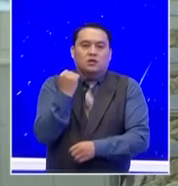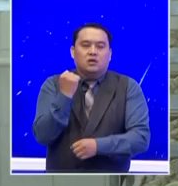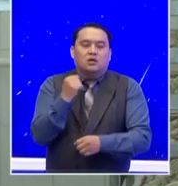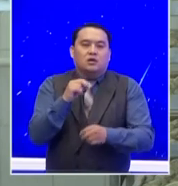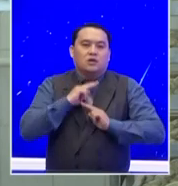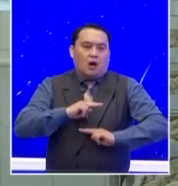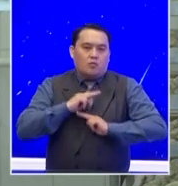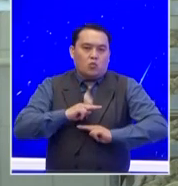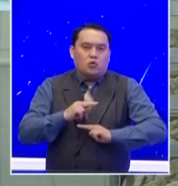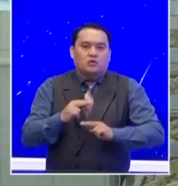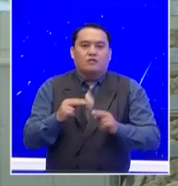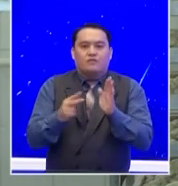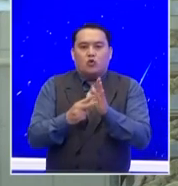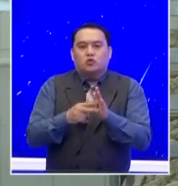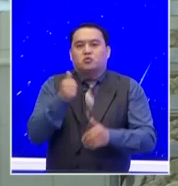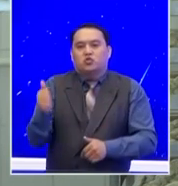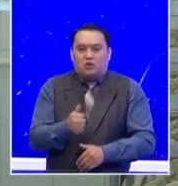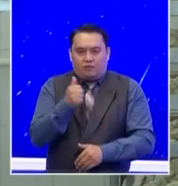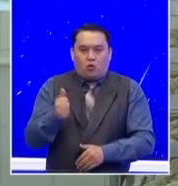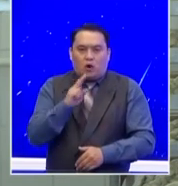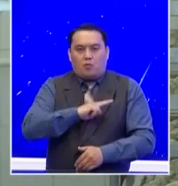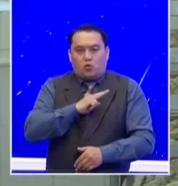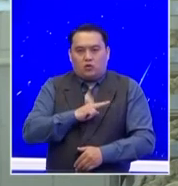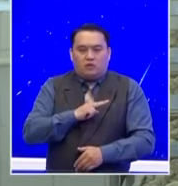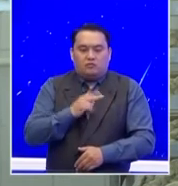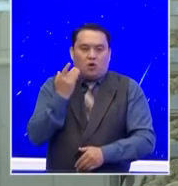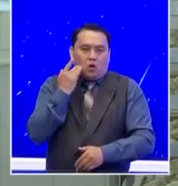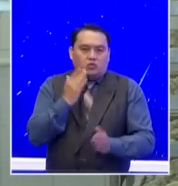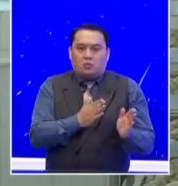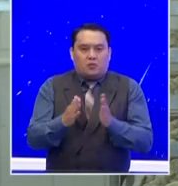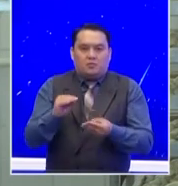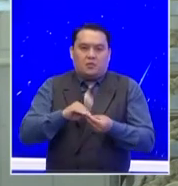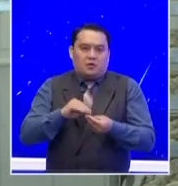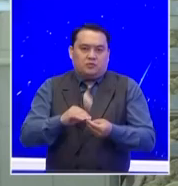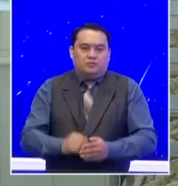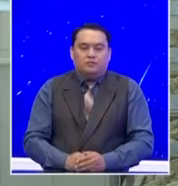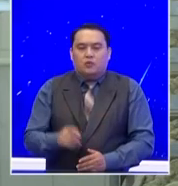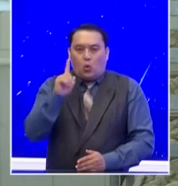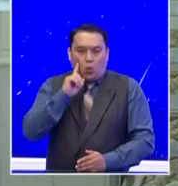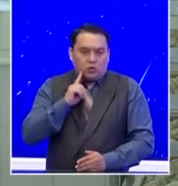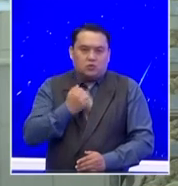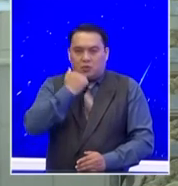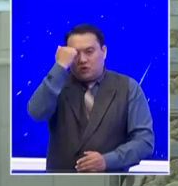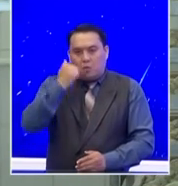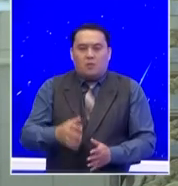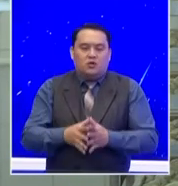как положено, 8-часовой рабочий день у нас. Ну, в целом все устраивает. Большое спасибо